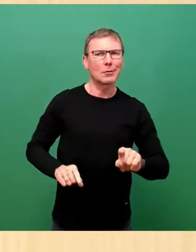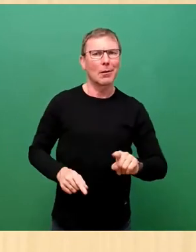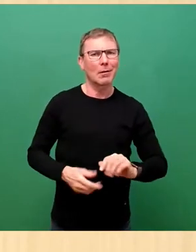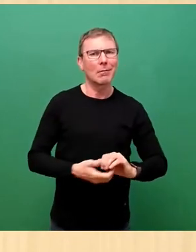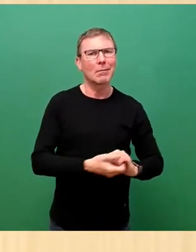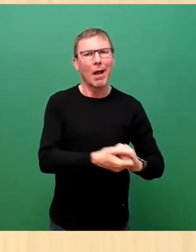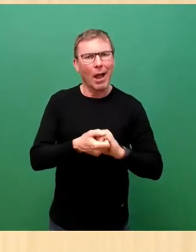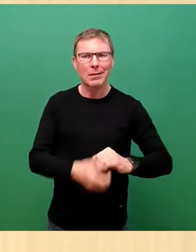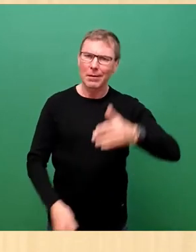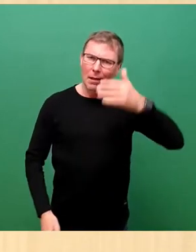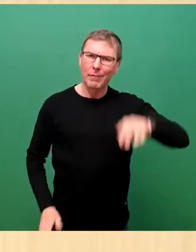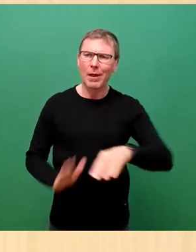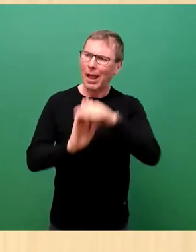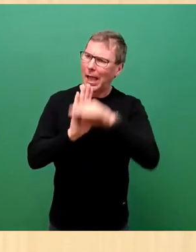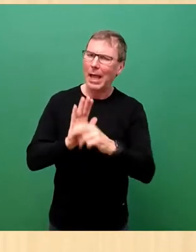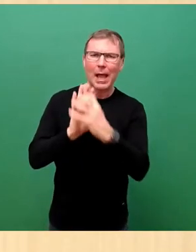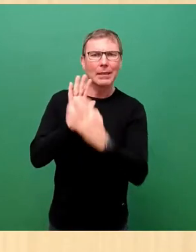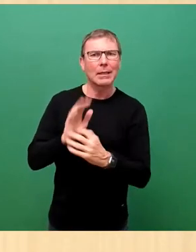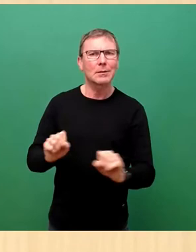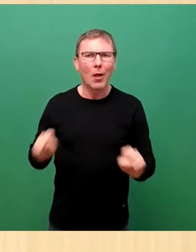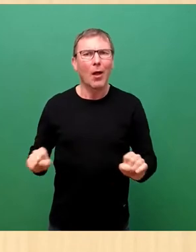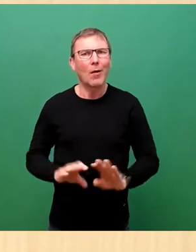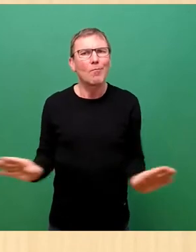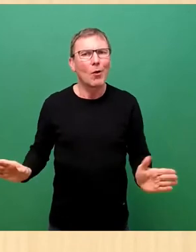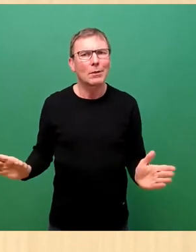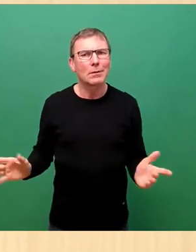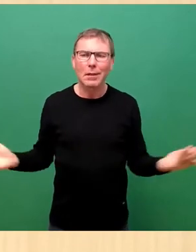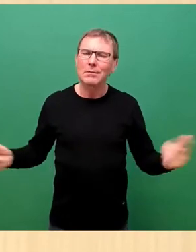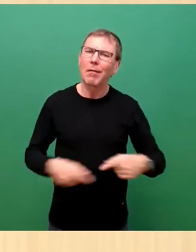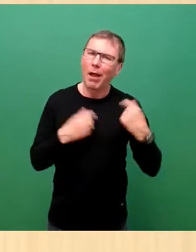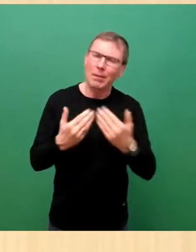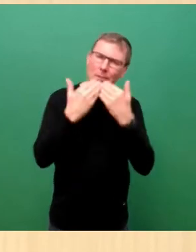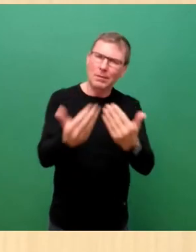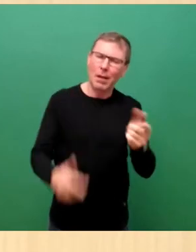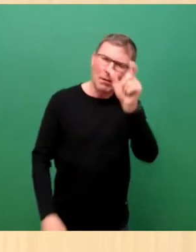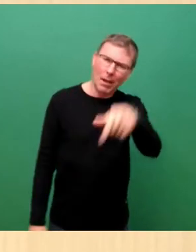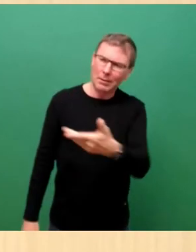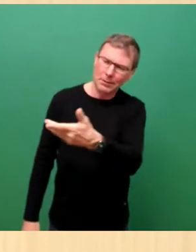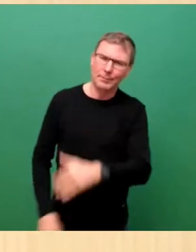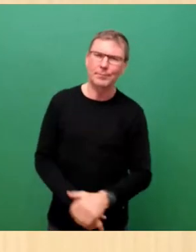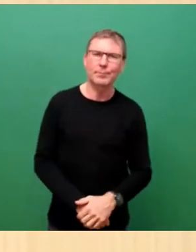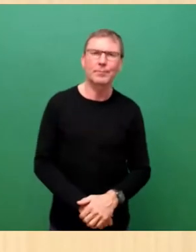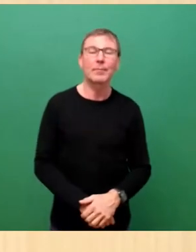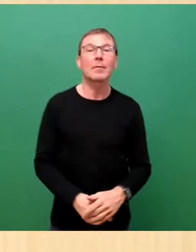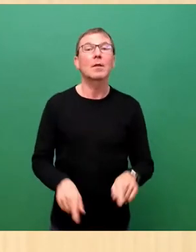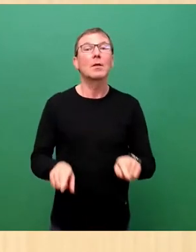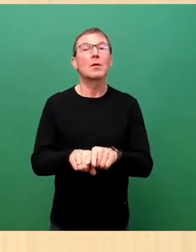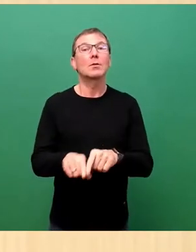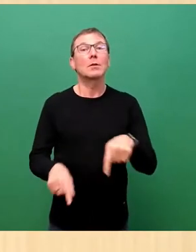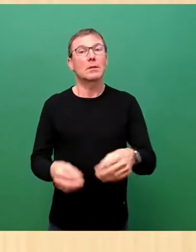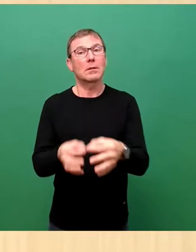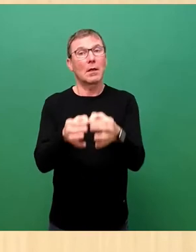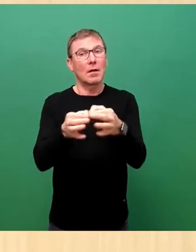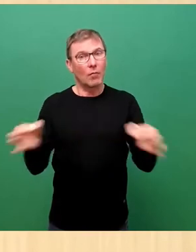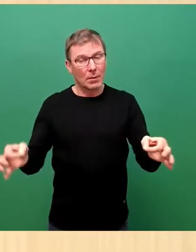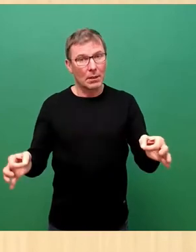Text einigen. Also da auch nochmal mein herzlicher Dank an Sie. So wie das jetzt formuliert ist und so wie sich jetzt